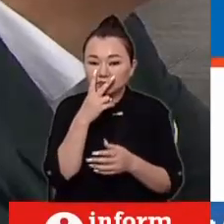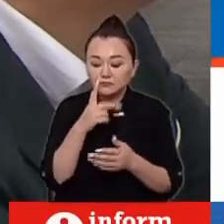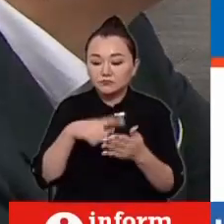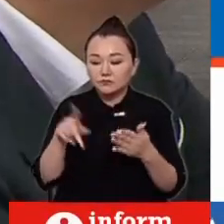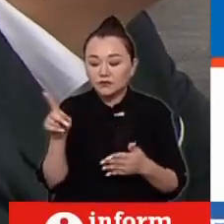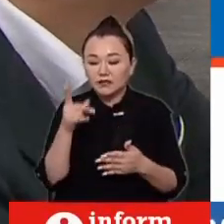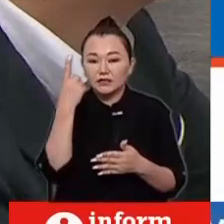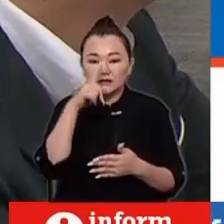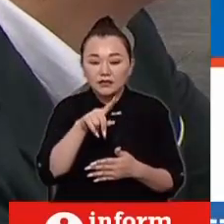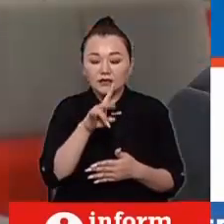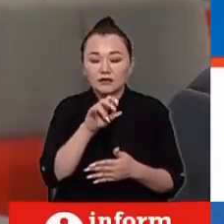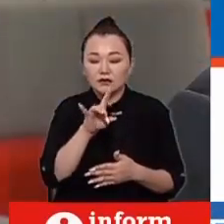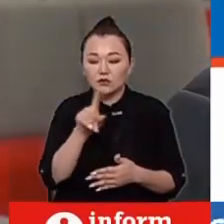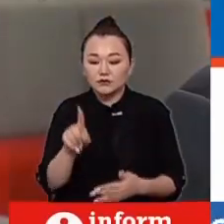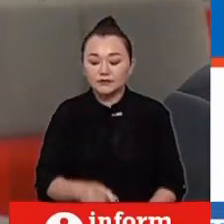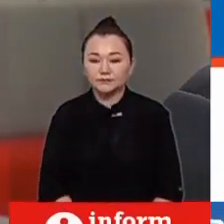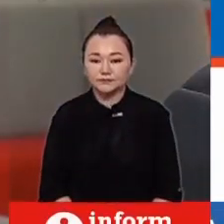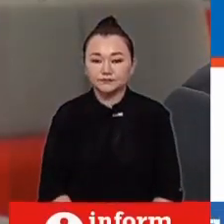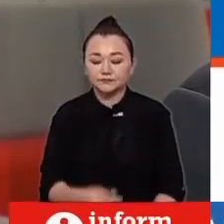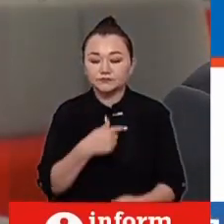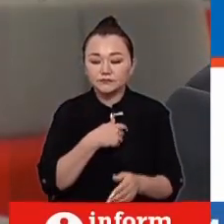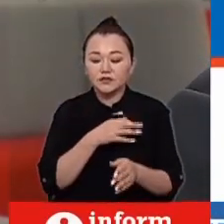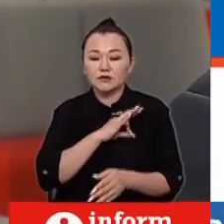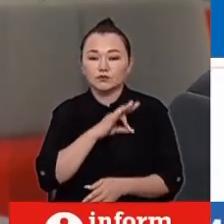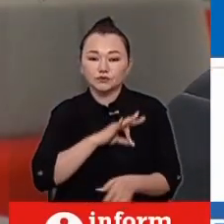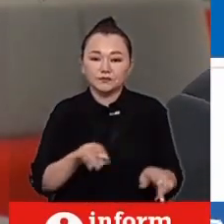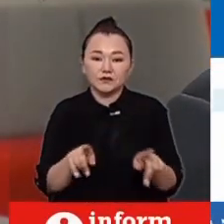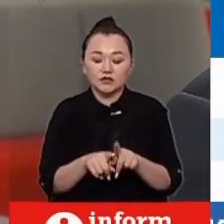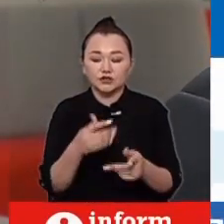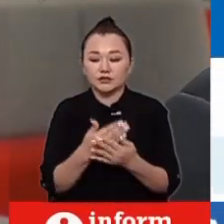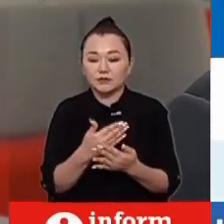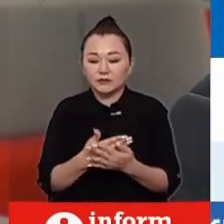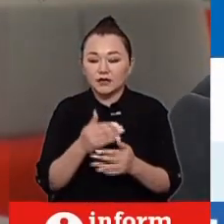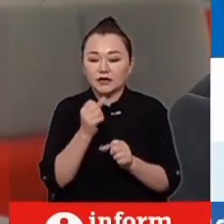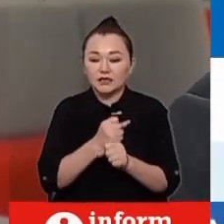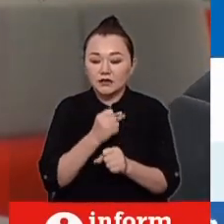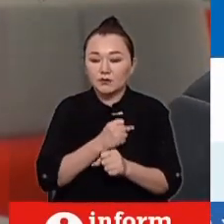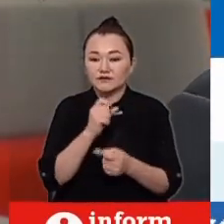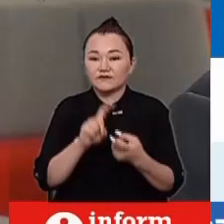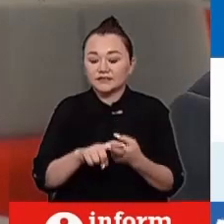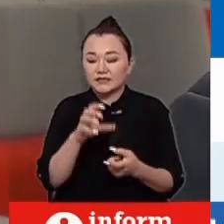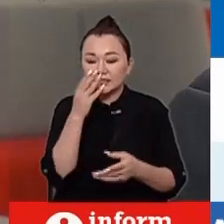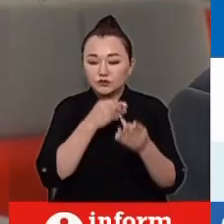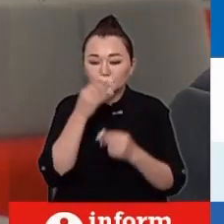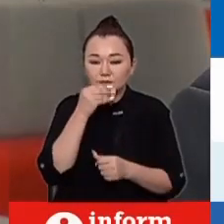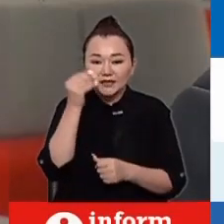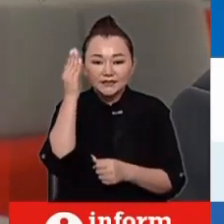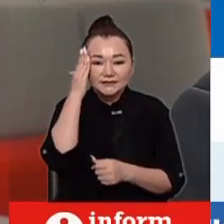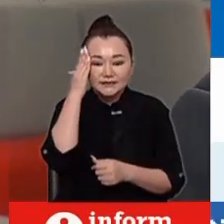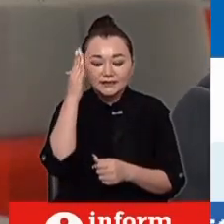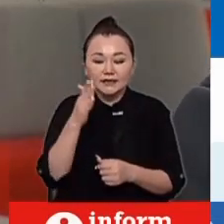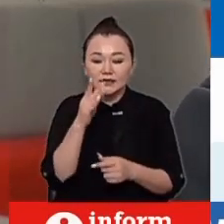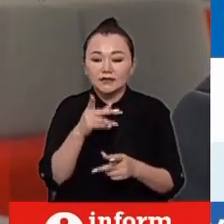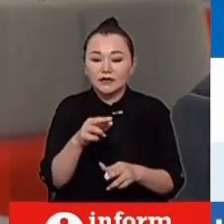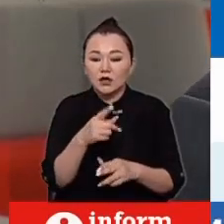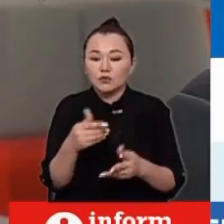идею Нархоза. Мы используем также, например, разработки, связанные с искусственным интеллектом. И для них это тоже